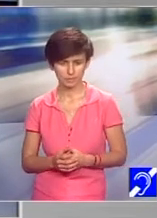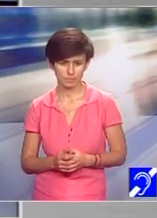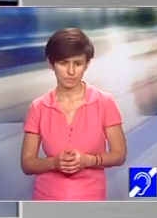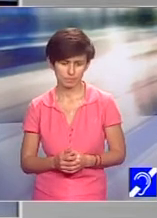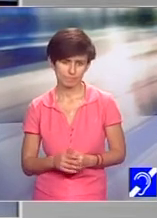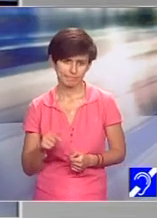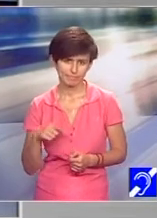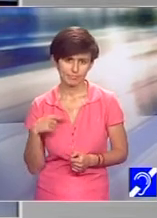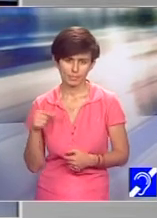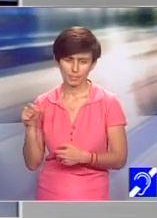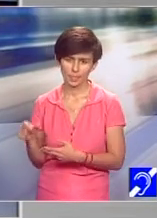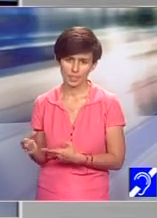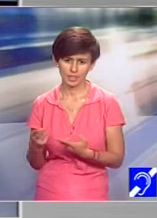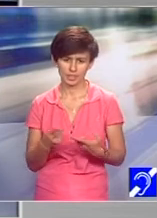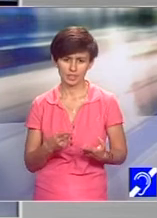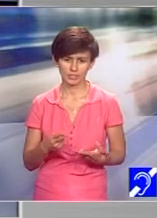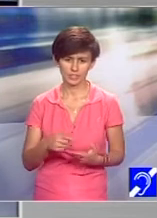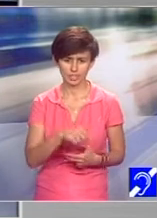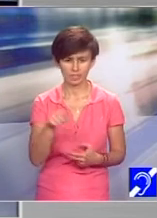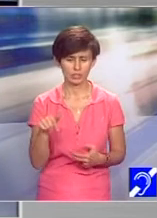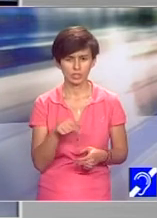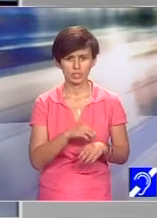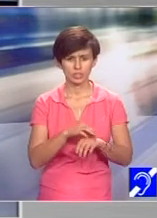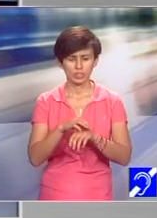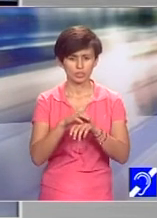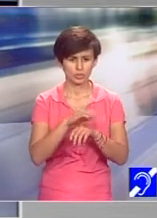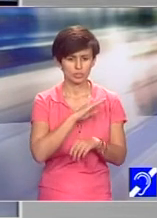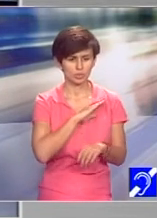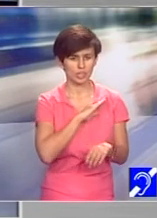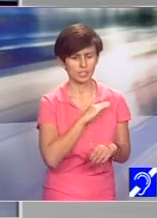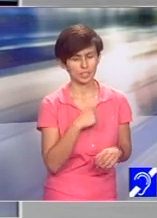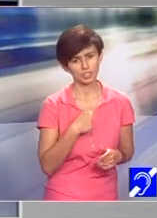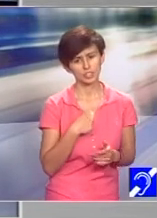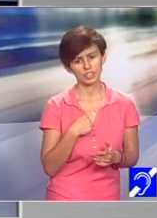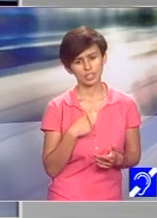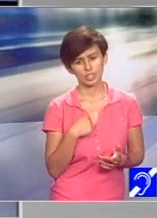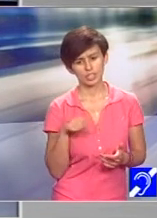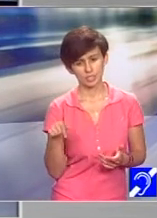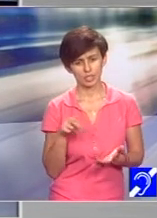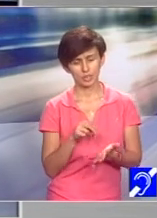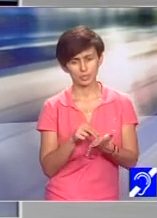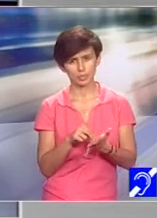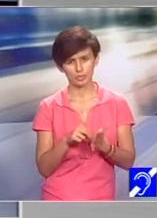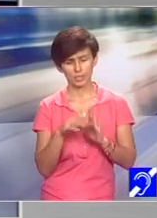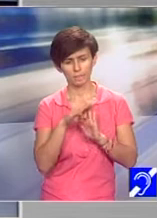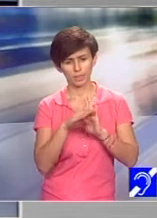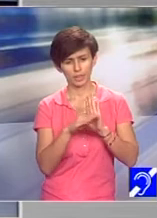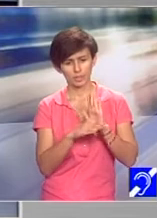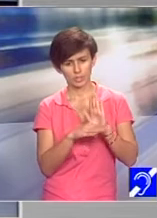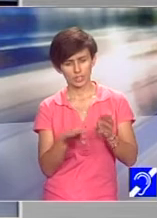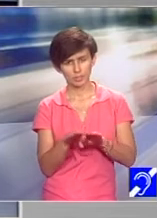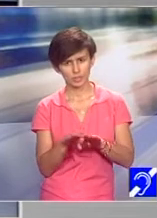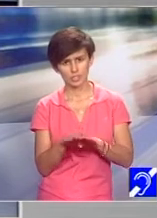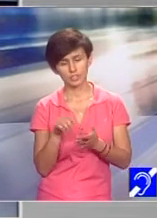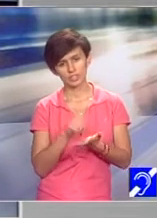și ea oaspetele nostru și va conduce un atelier. Îi propune un program colegilor bibliotecari, noi la Cluj